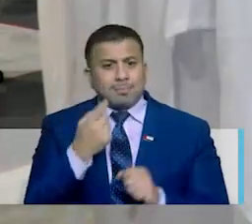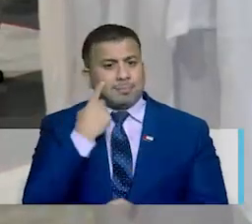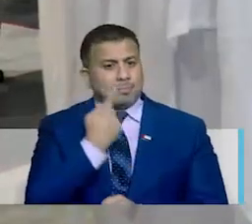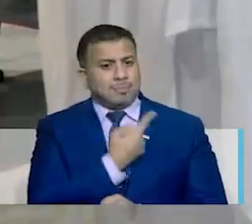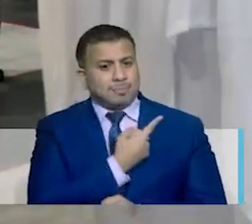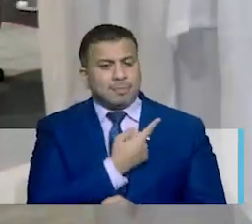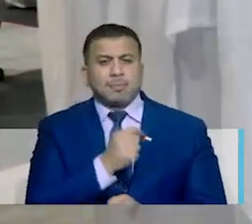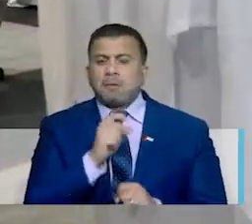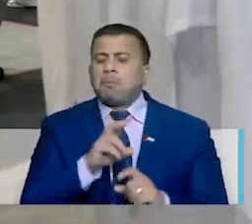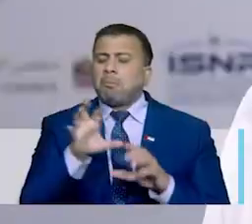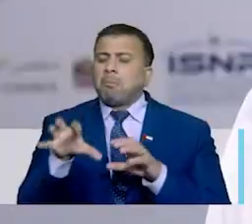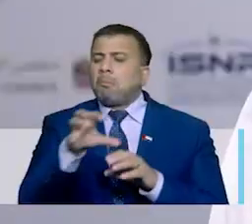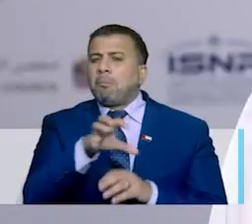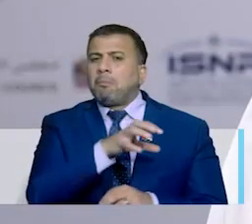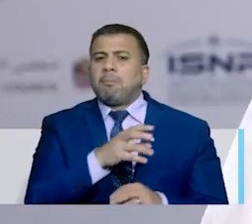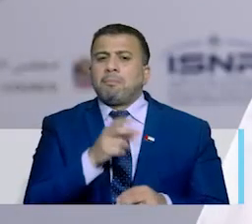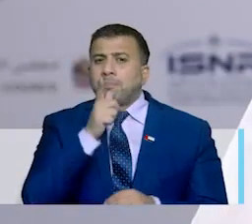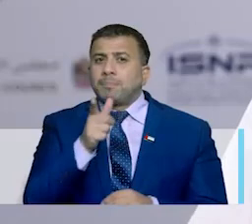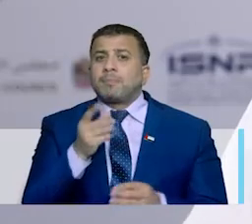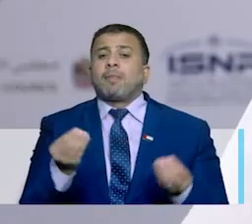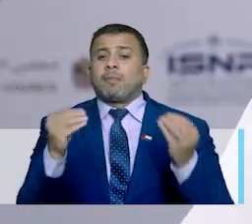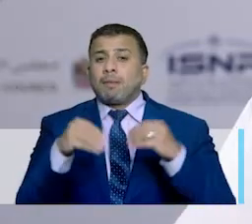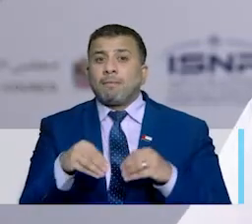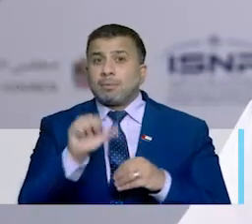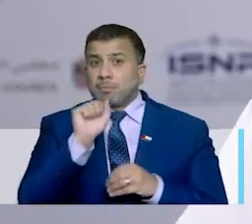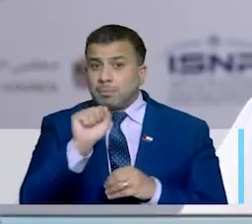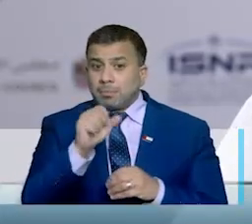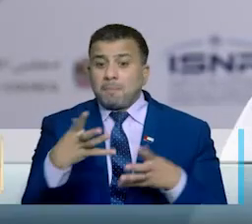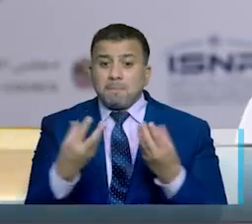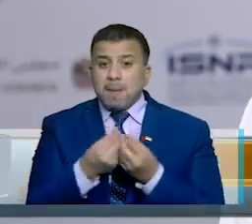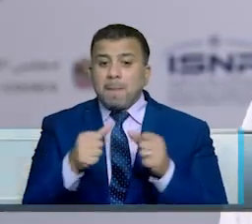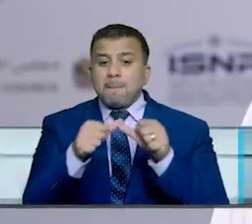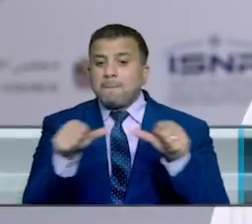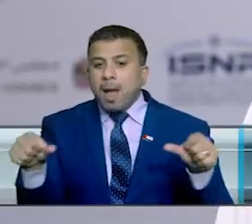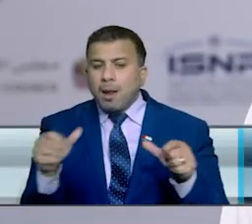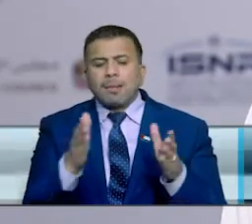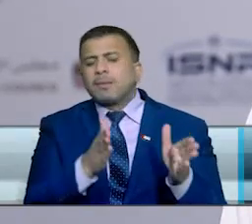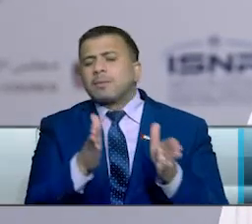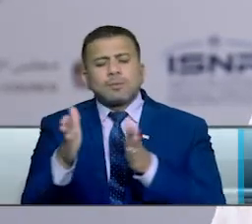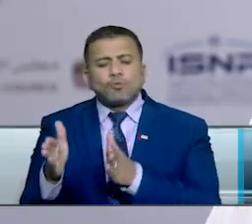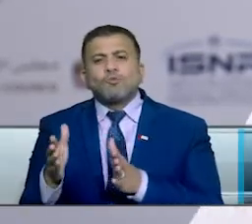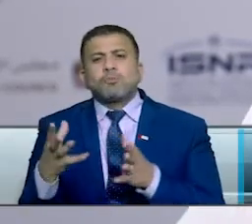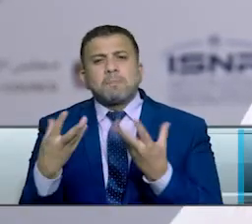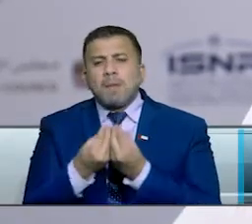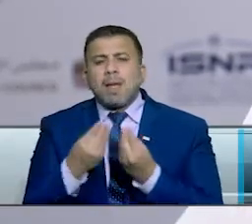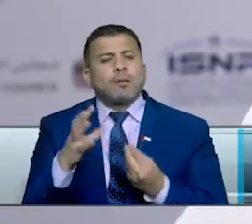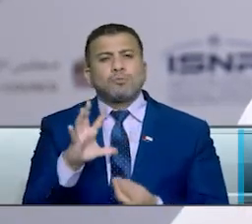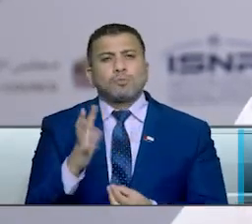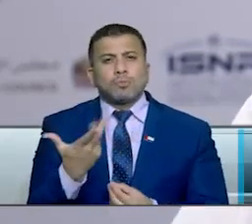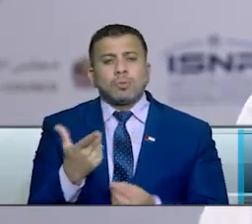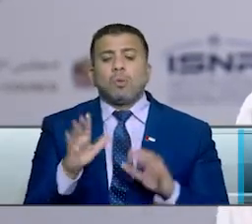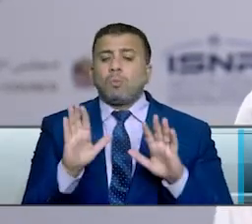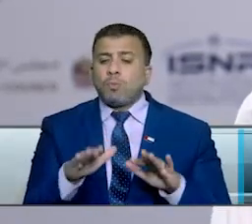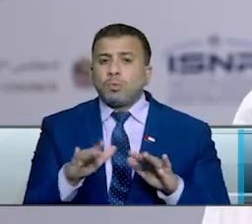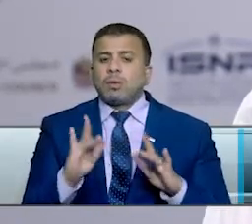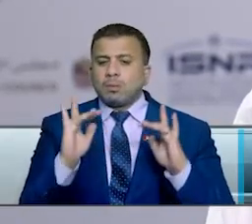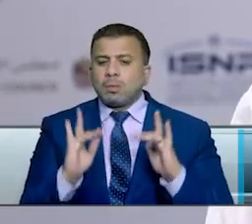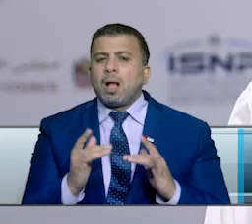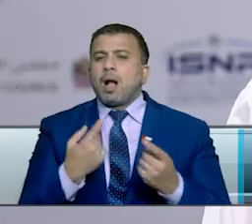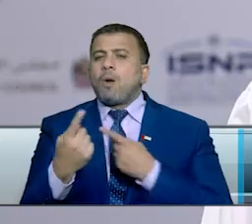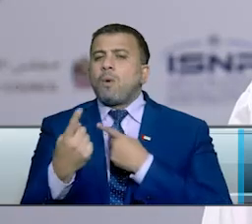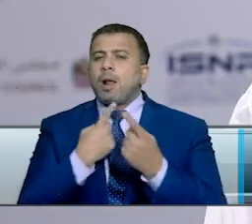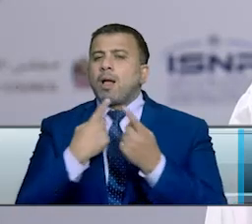من الفعاليات. بالإضافة إلى الفعاليات المصاحبة للمعرض هذا، حيث وجود الجلسات